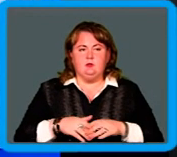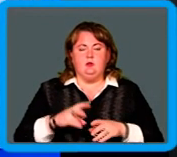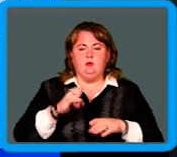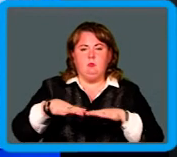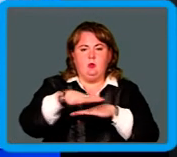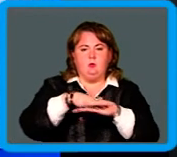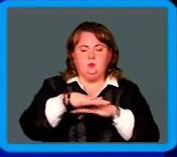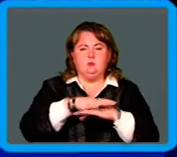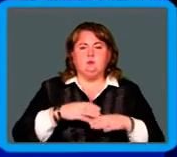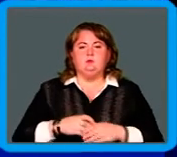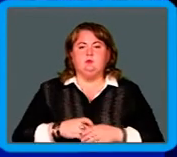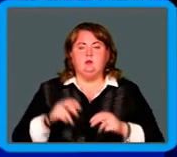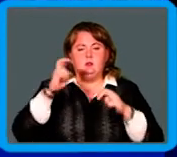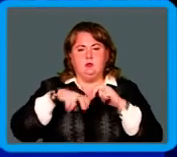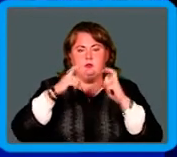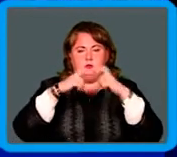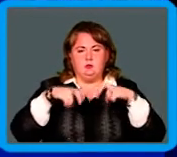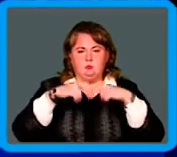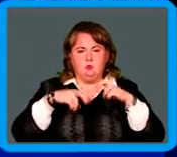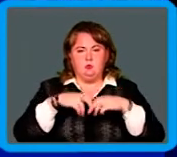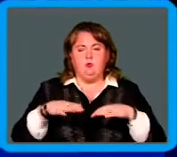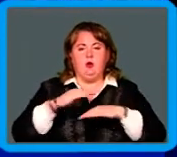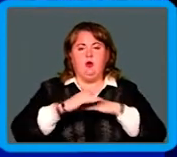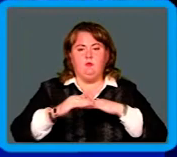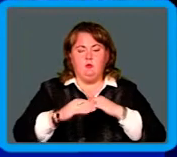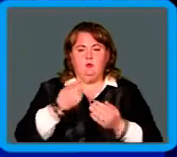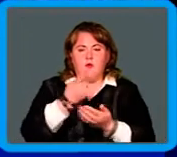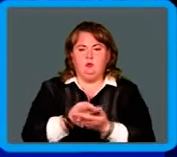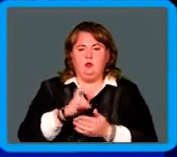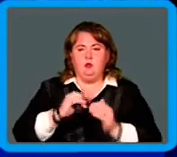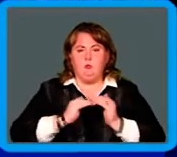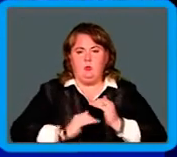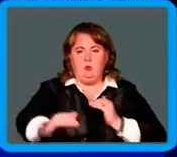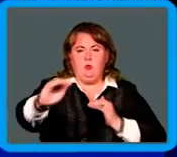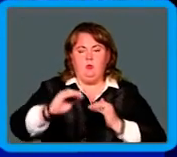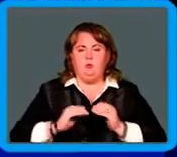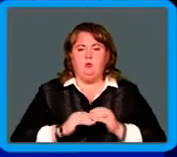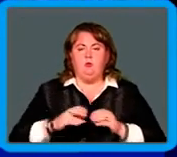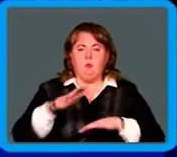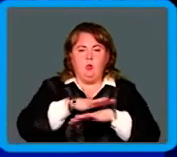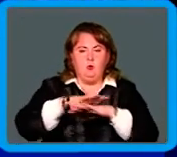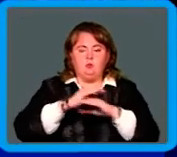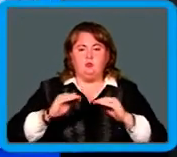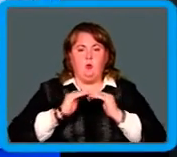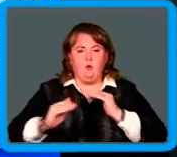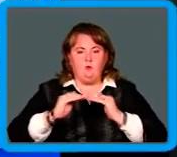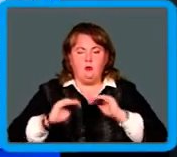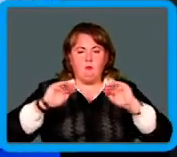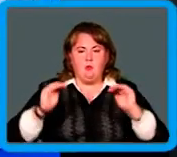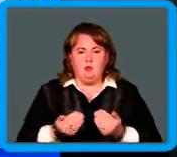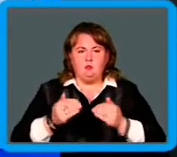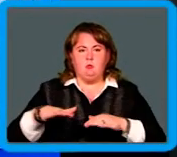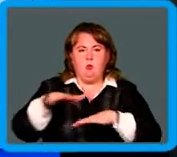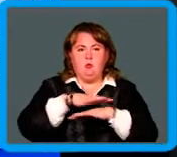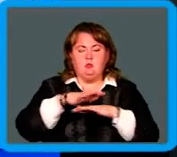рассмотрим примеры ковер лежит на полу мы можем сказать что площадь ковра меньше площади пола потому что